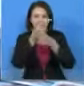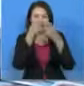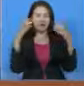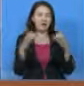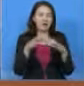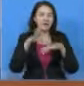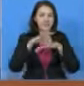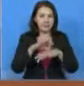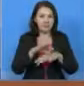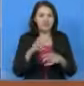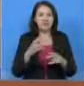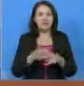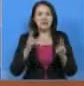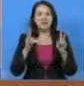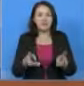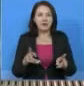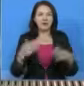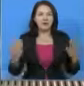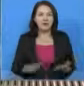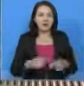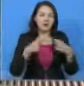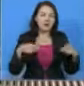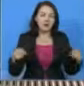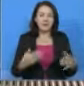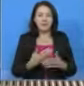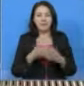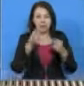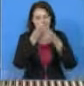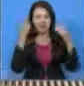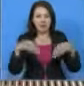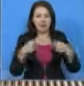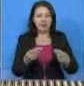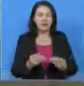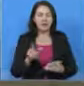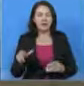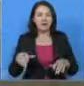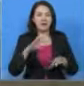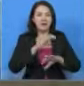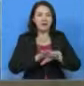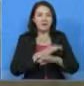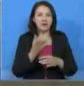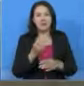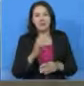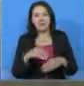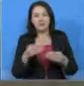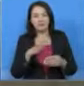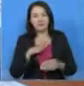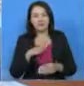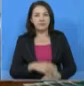акция өткізді. Теміржол вокзалында тұрғындарға түрлі жадынама таратып, адам саудасы фактілері туралы кеңінен мәлімет берді.